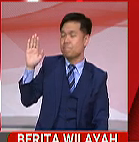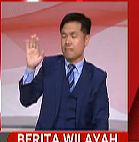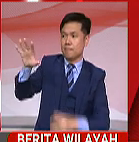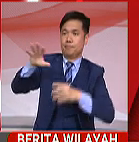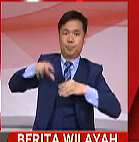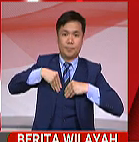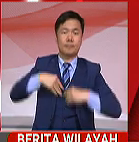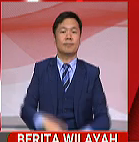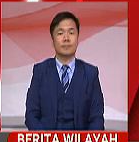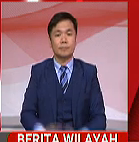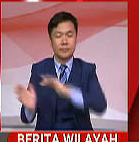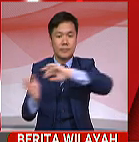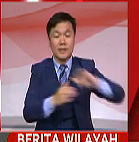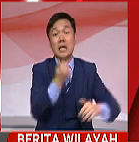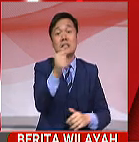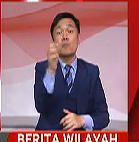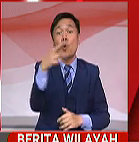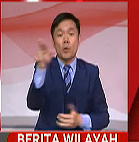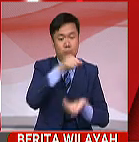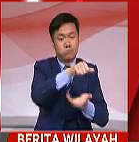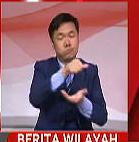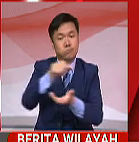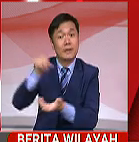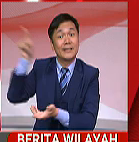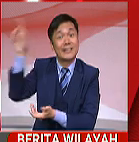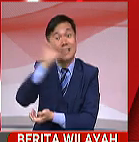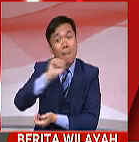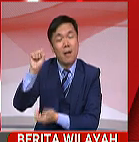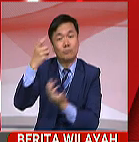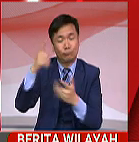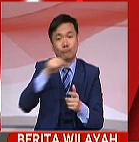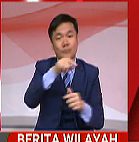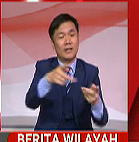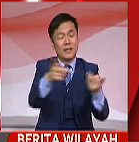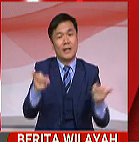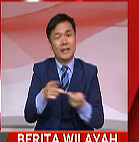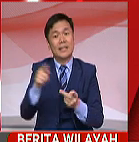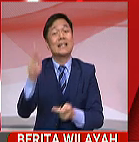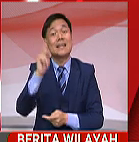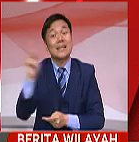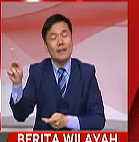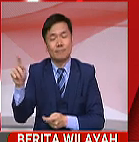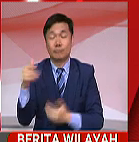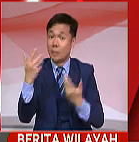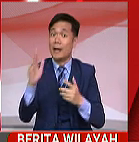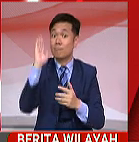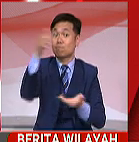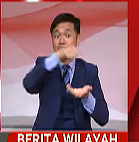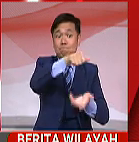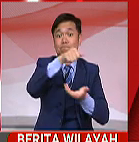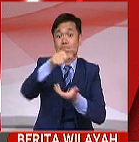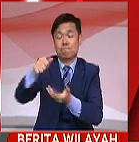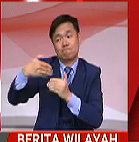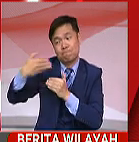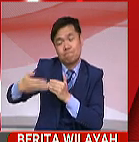Lebih 10,000 bantuan bakul makanan COVID-19 Kerajaan Negeri Sabah bagi kawasan Bandaraya Kota Kinabalu akan diagihkan